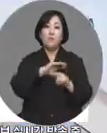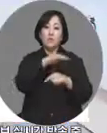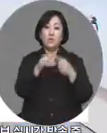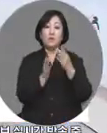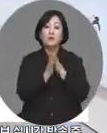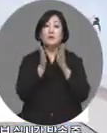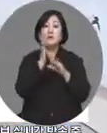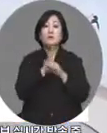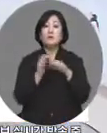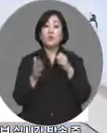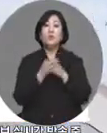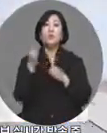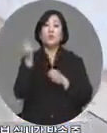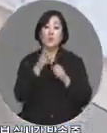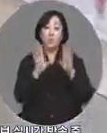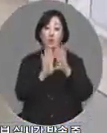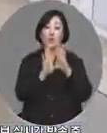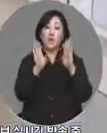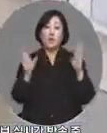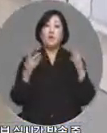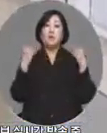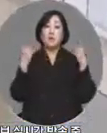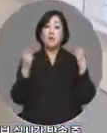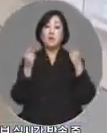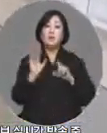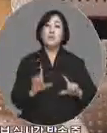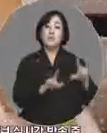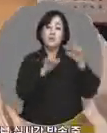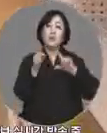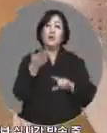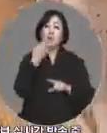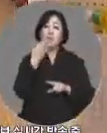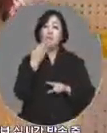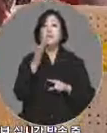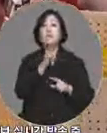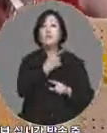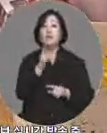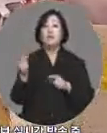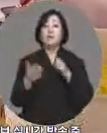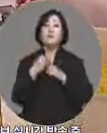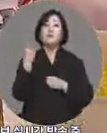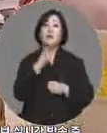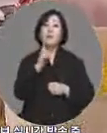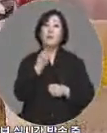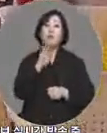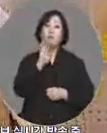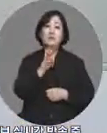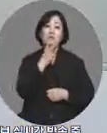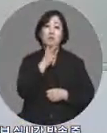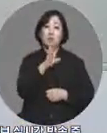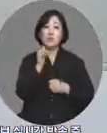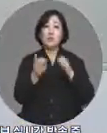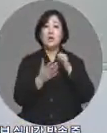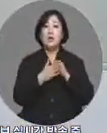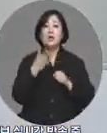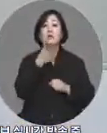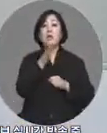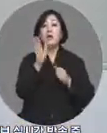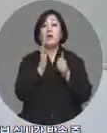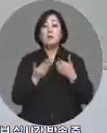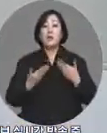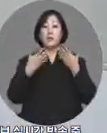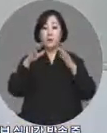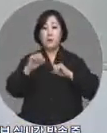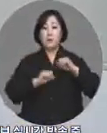있습니다. 그리고 개학과 동시에 생활, 급식, 보건 등 1,842명의 방역